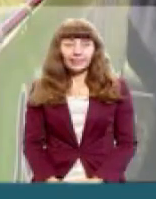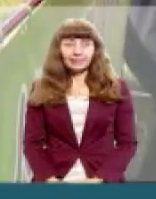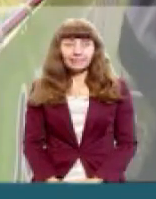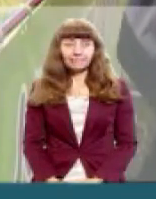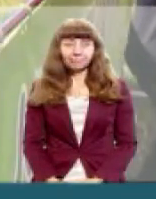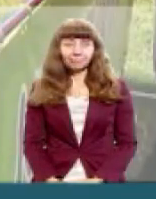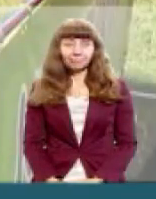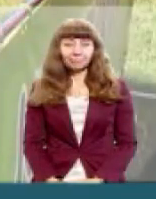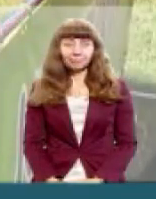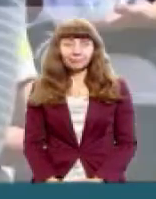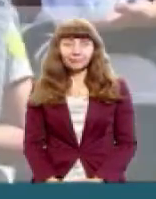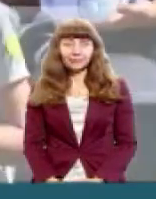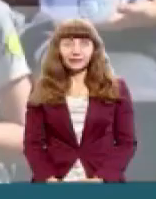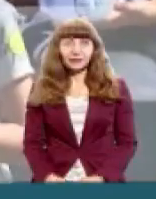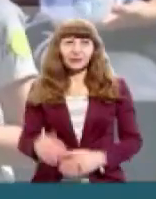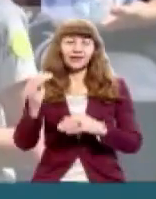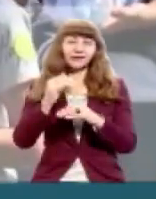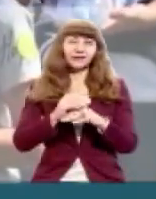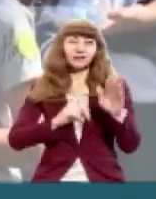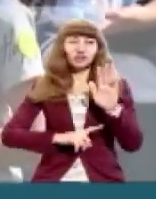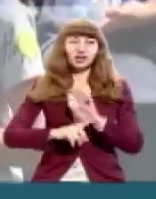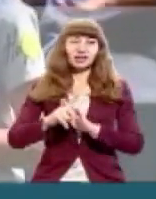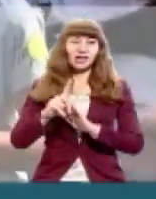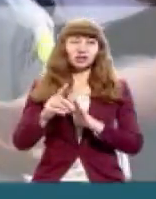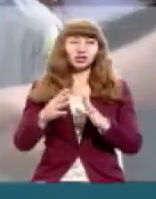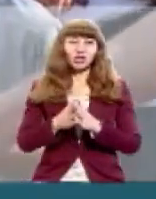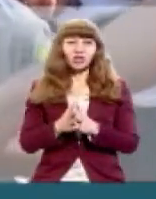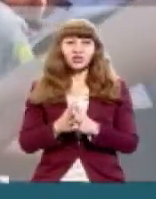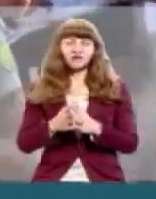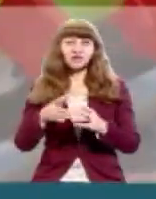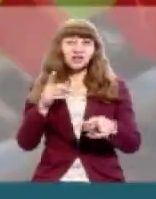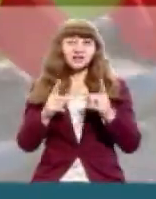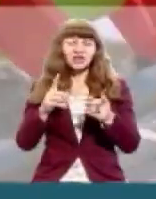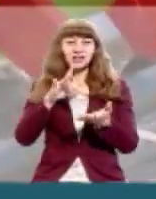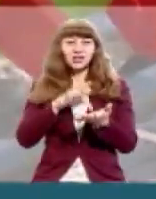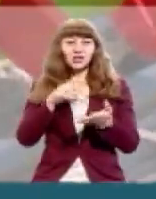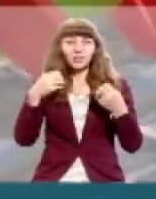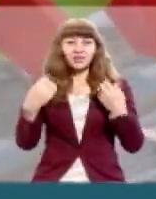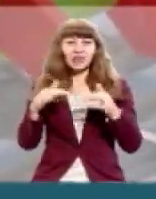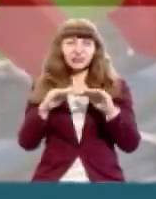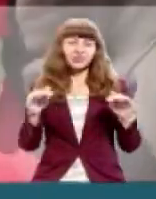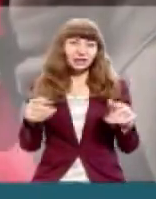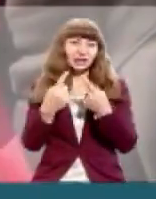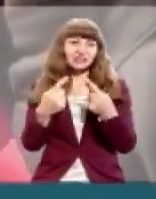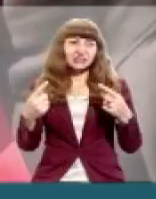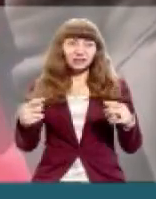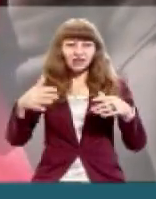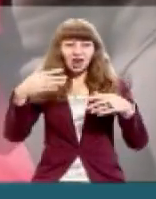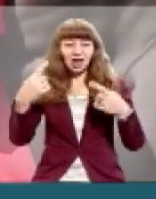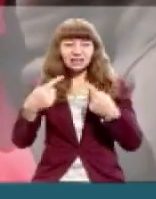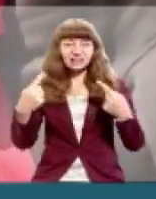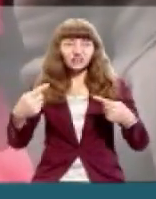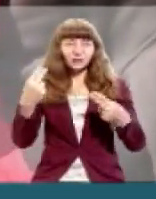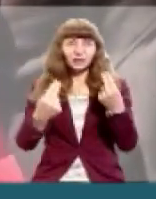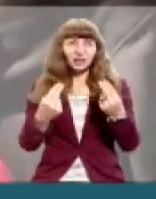Кешке қарай Айет ауылы мерекенің нағыз орталығына айналды. Балалар үшін әртүрлі ойындар бар аймақ орналастырылды. Балалар түрлі түстік квесті орындап,